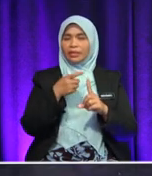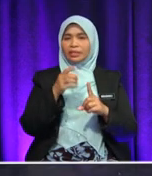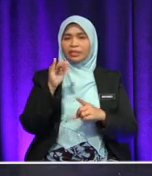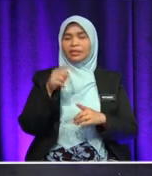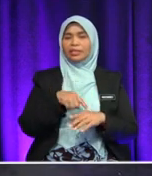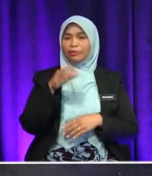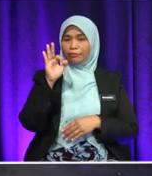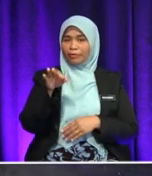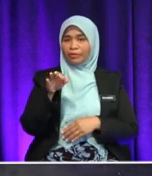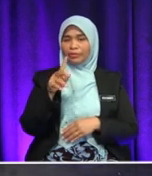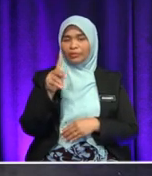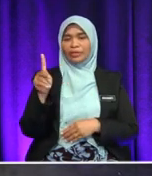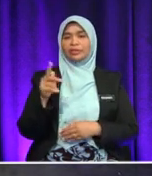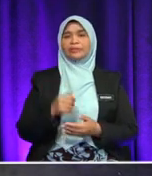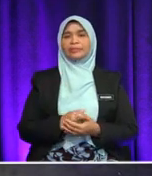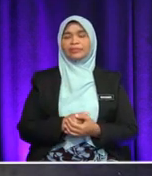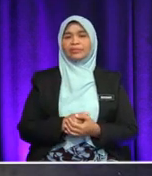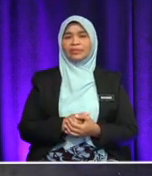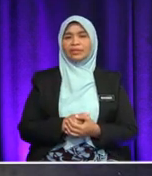wajib tadi